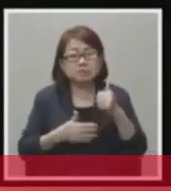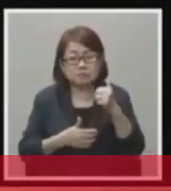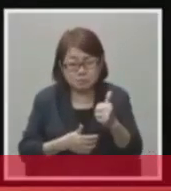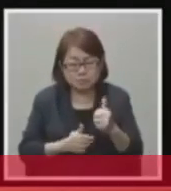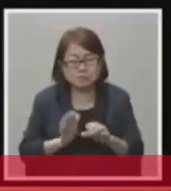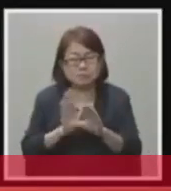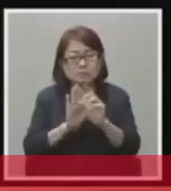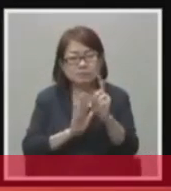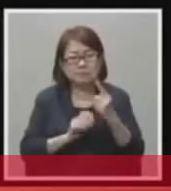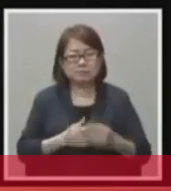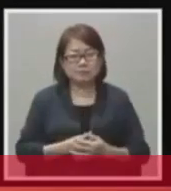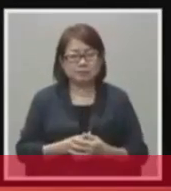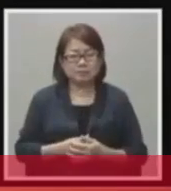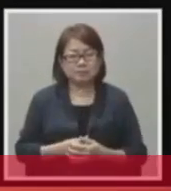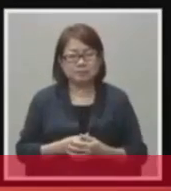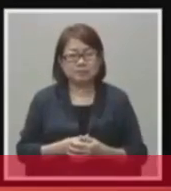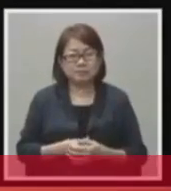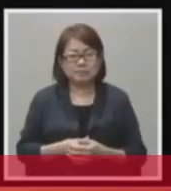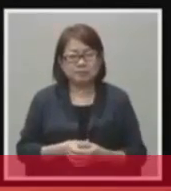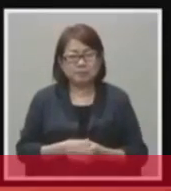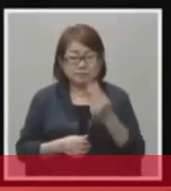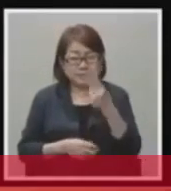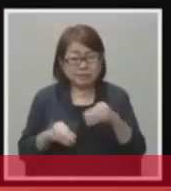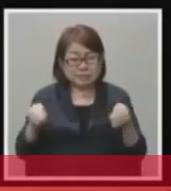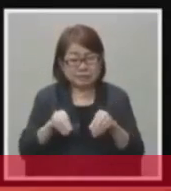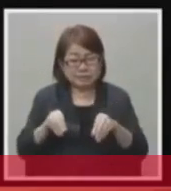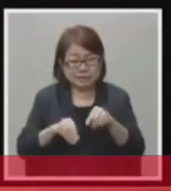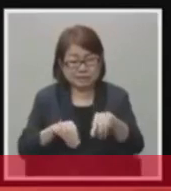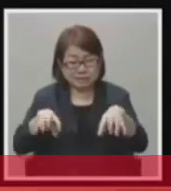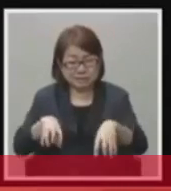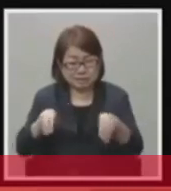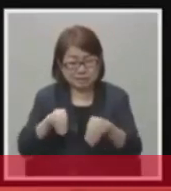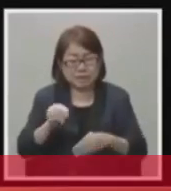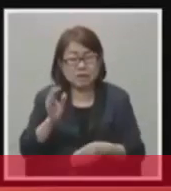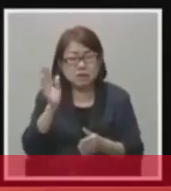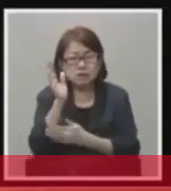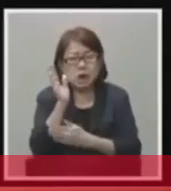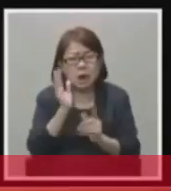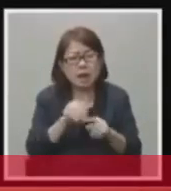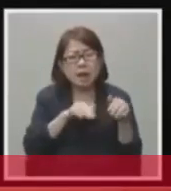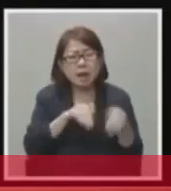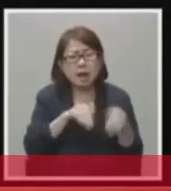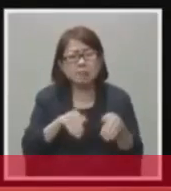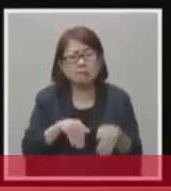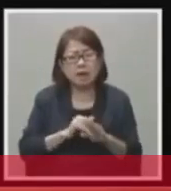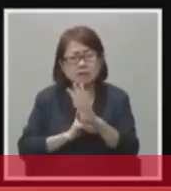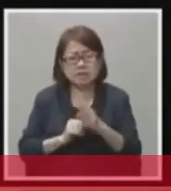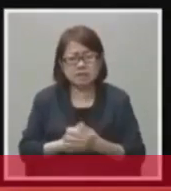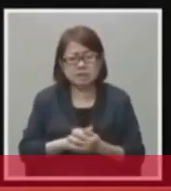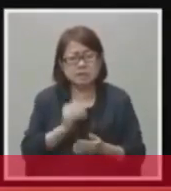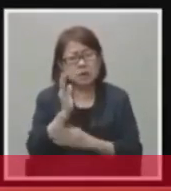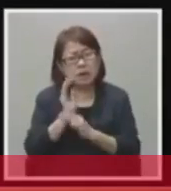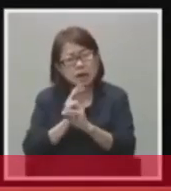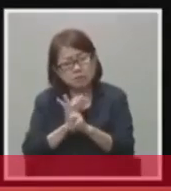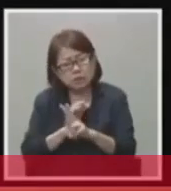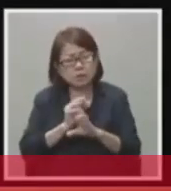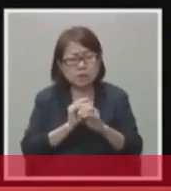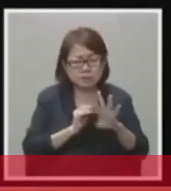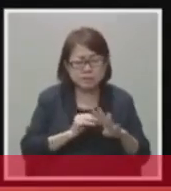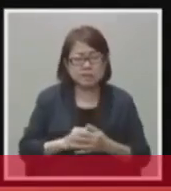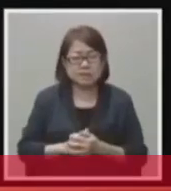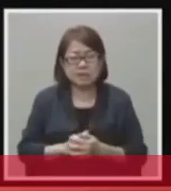ครับนี่อยู่ใกล้กันครับในซอยโชคชัย4 52